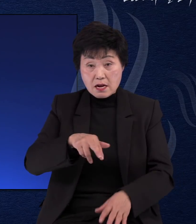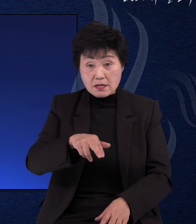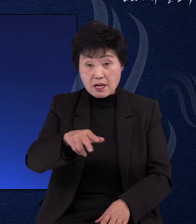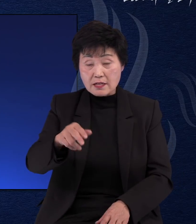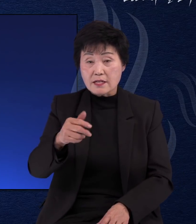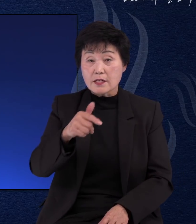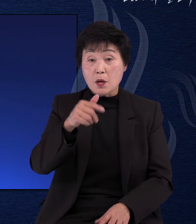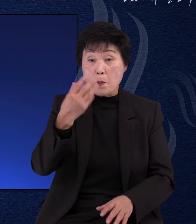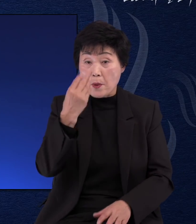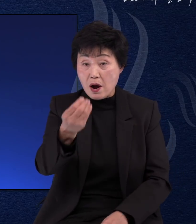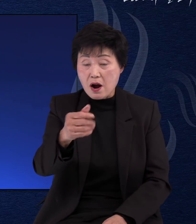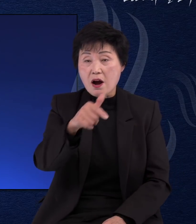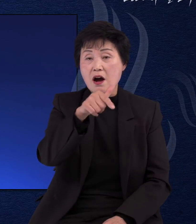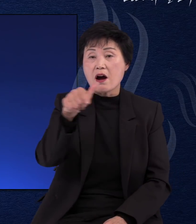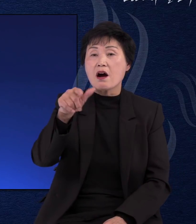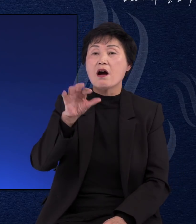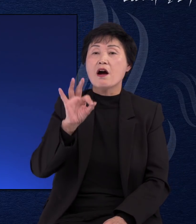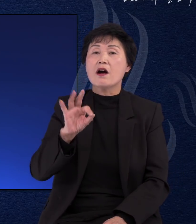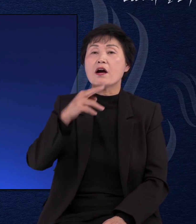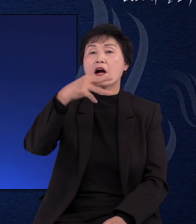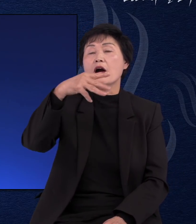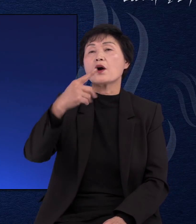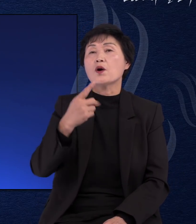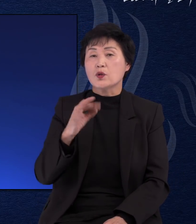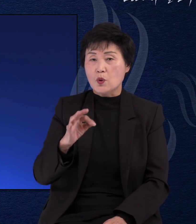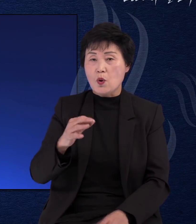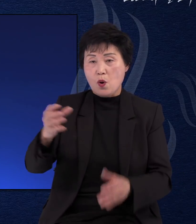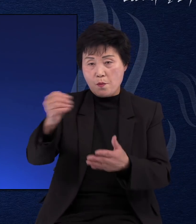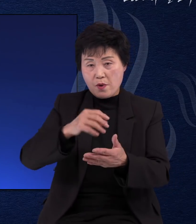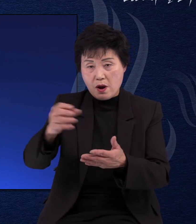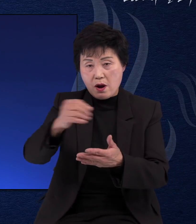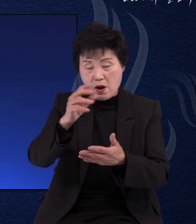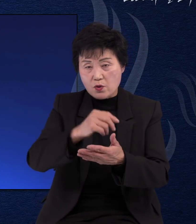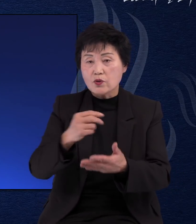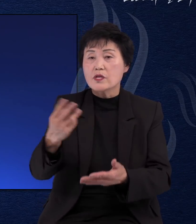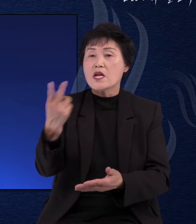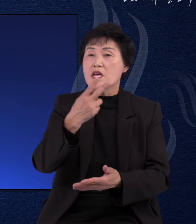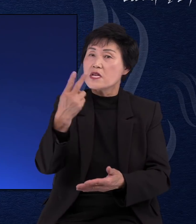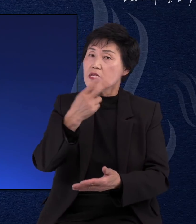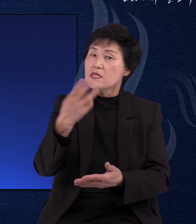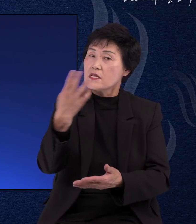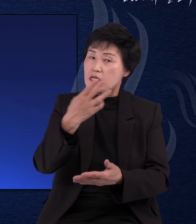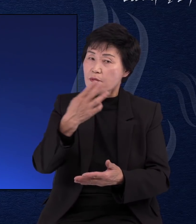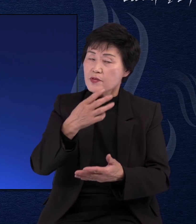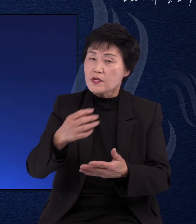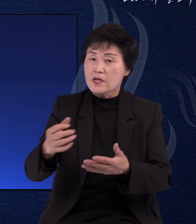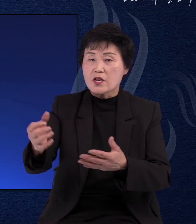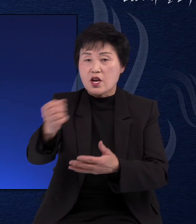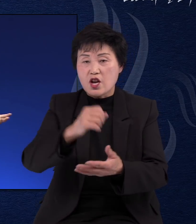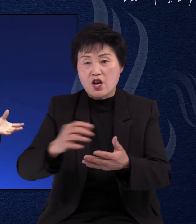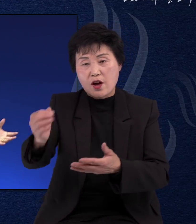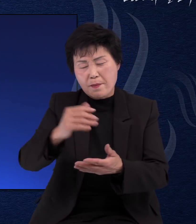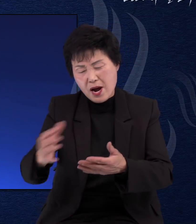하나님 앞에 드려야 되겠다 해서 줍기 시작을 했는데 약 2,000개에서 3,000개를 주워서 씻어서 찌그러뜨려서 7개